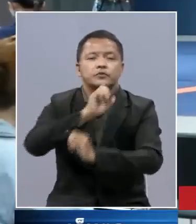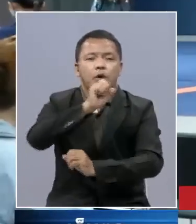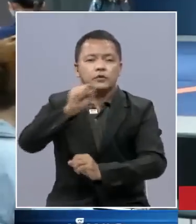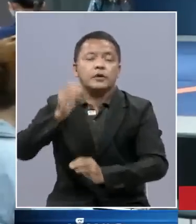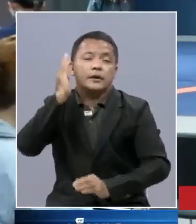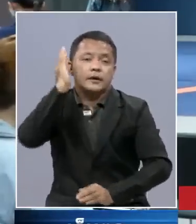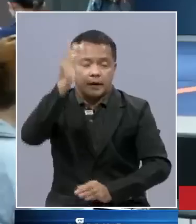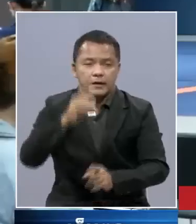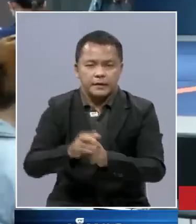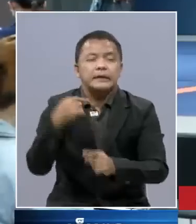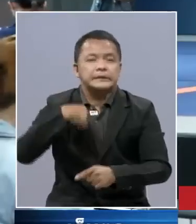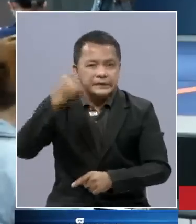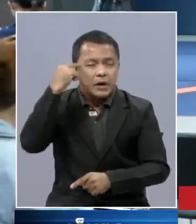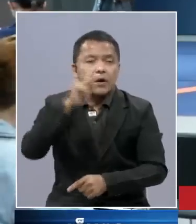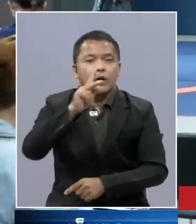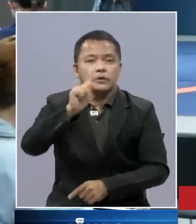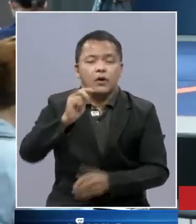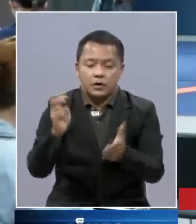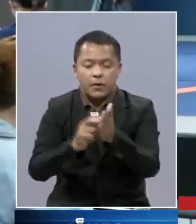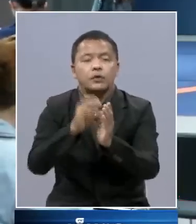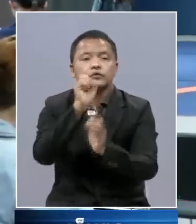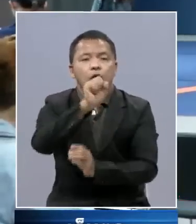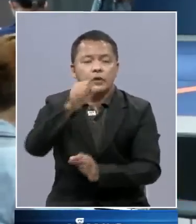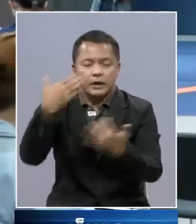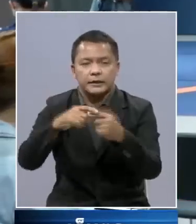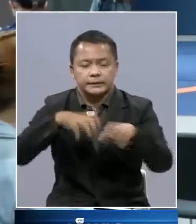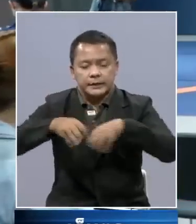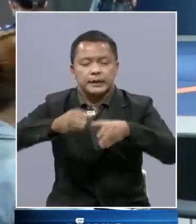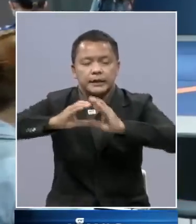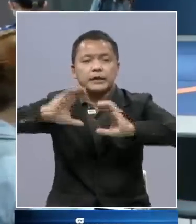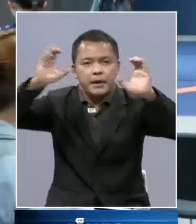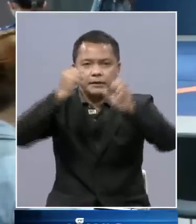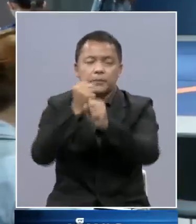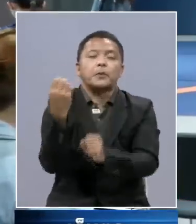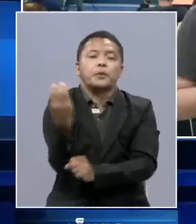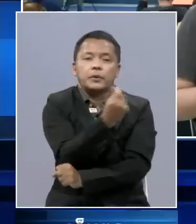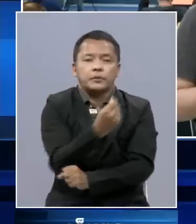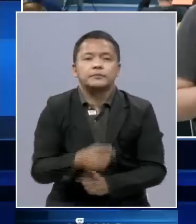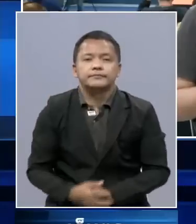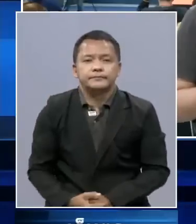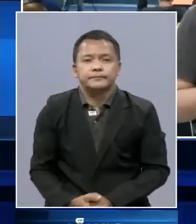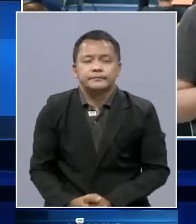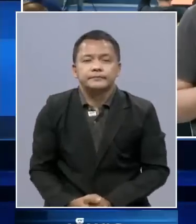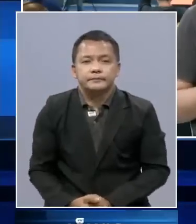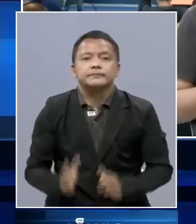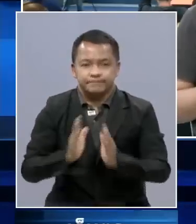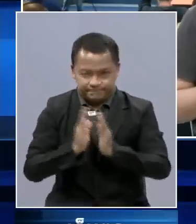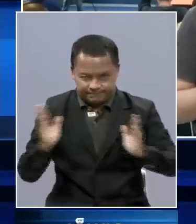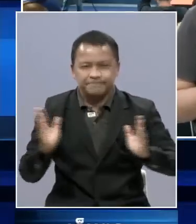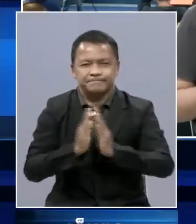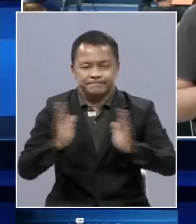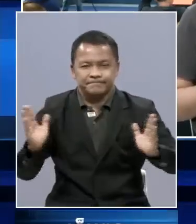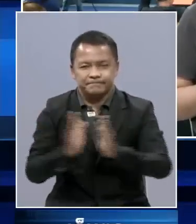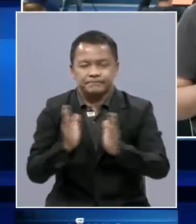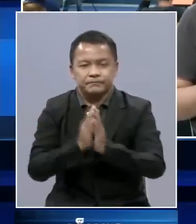ะคะแล้วก็เชื่อว่าหลังจากที่กกต.รับรองส.ส.แล้วเนี่ยนะคะการจัดตั้งรัฐบาลนั้นจะทำได้เร็วขึ้นค่ะ ขอบพระคุณนะฮะคุณอโนไทย